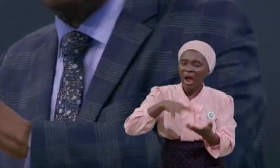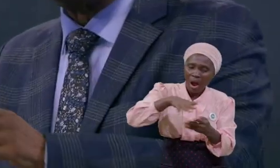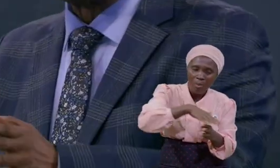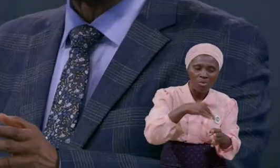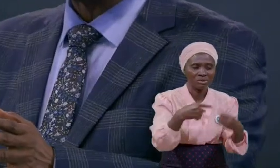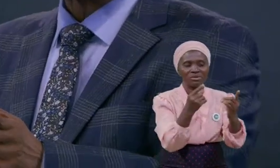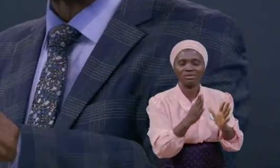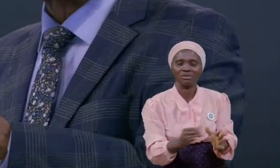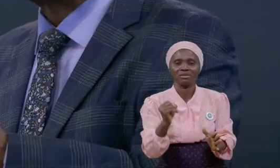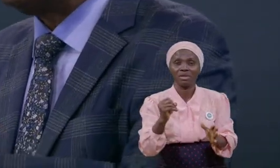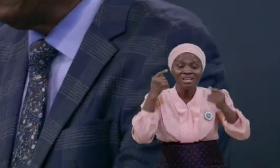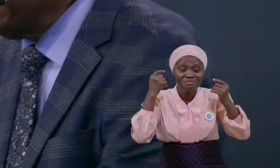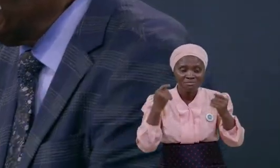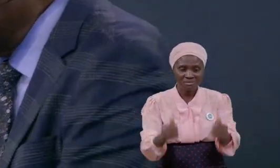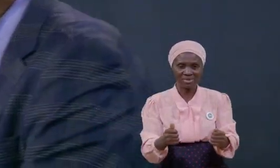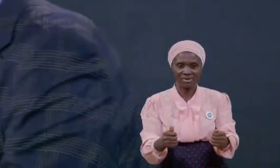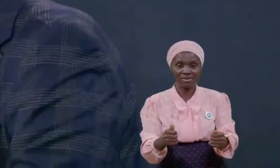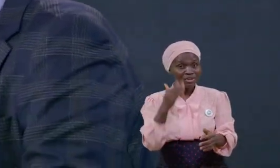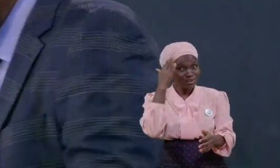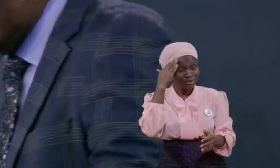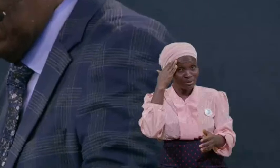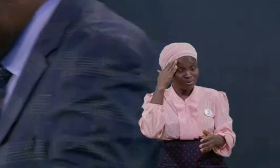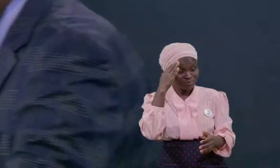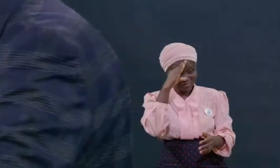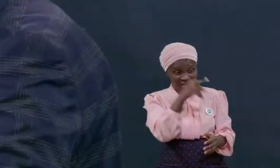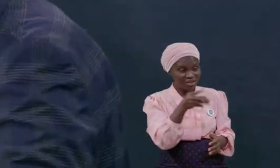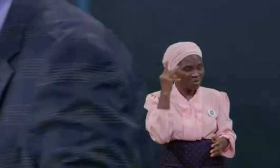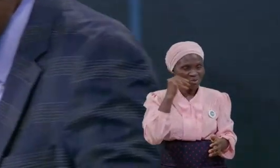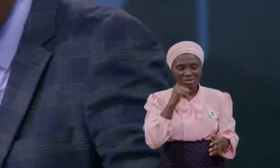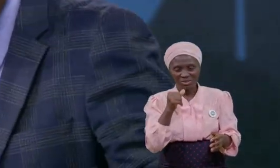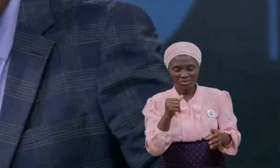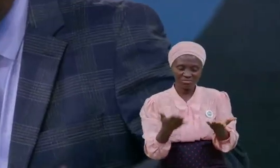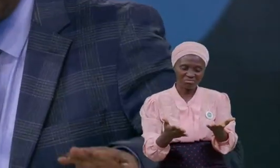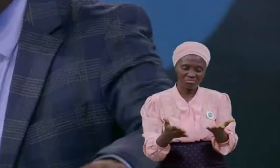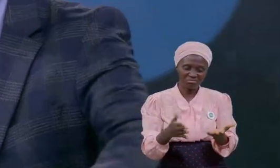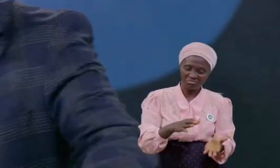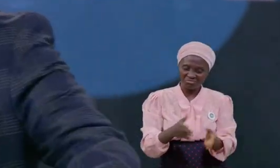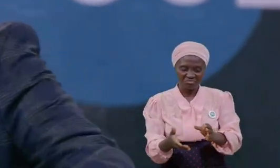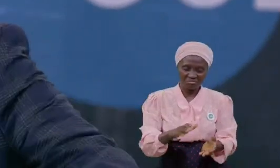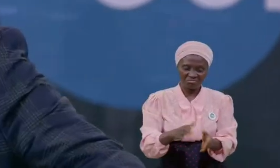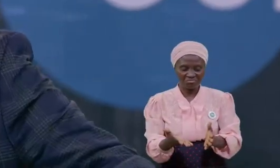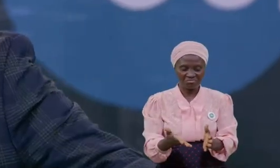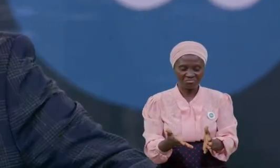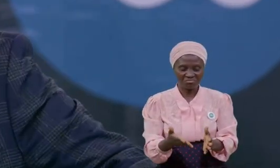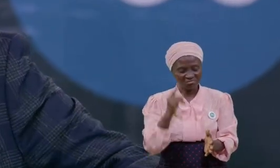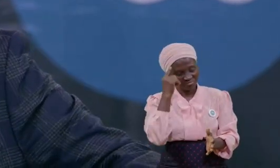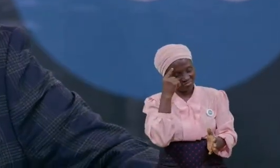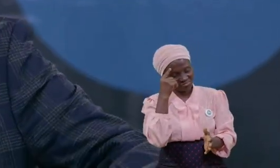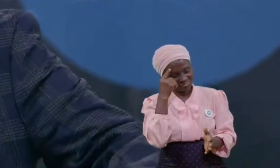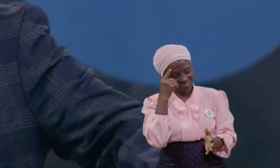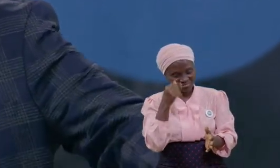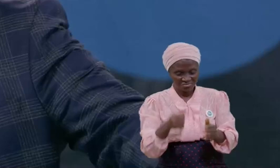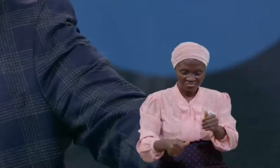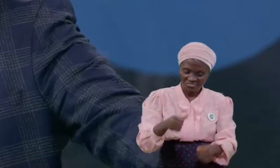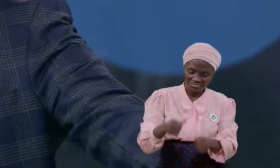Vous savez, il n'a pas douté, il n'a pas tardé. Oh, je vais y penser à des moments